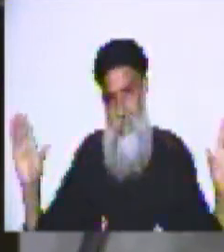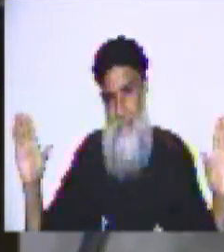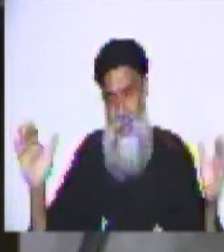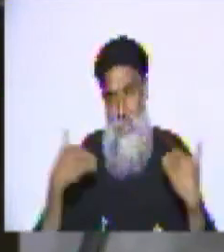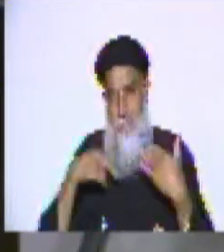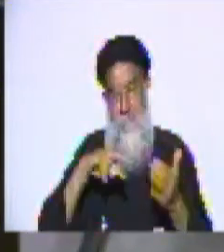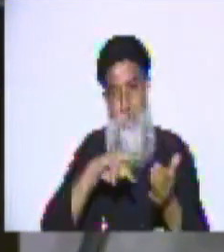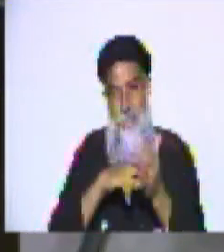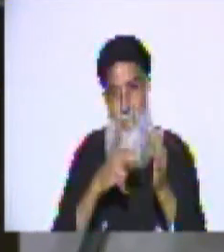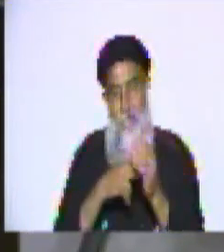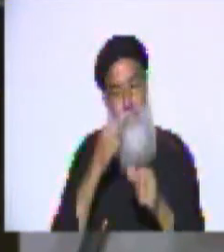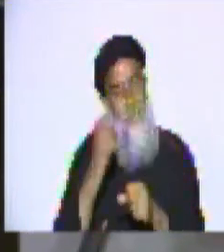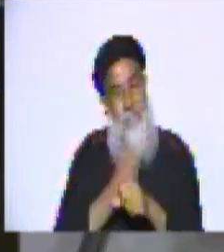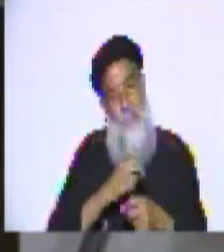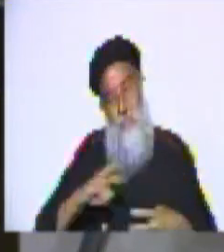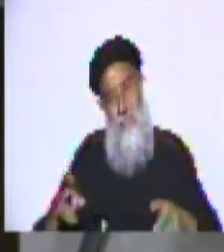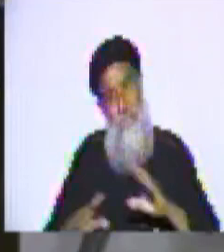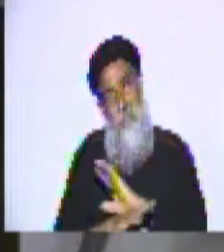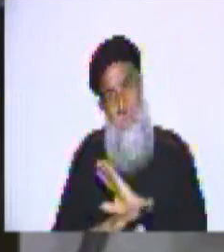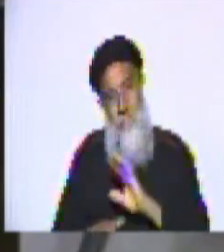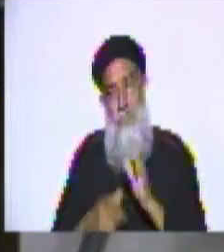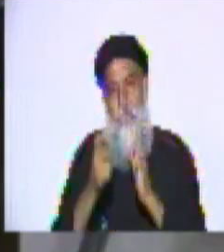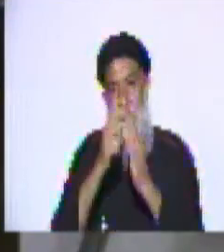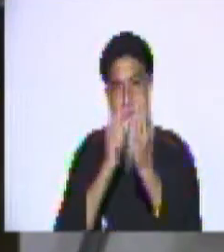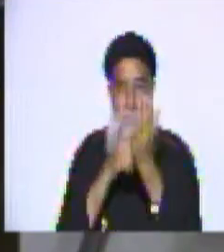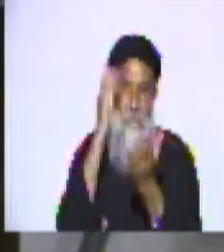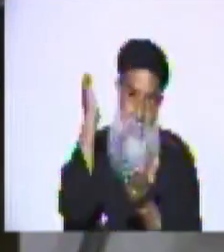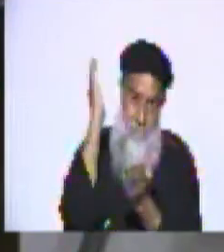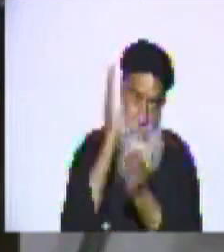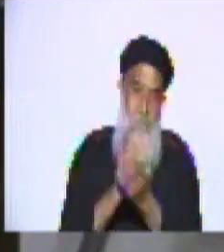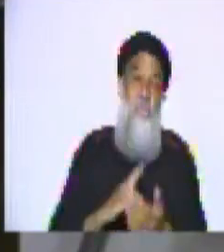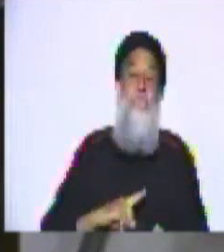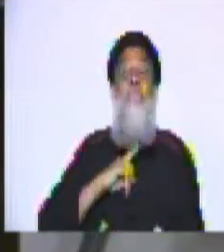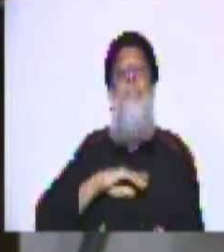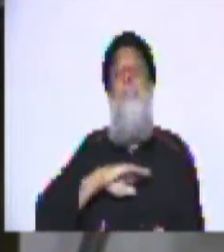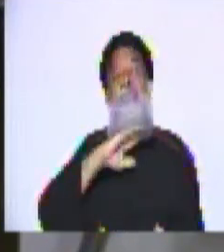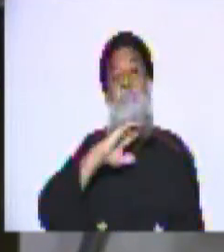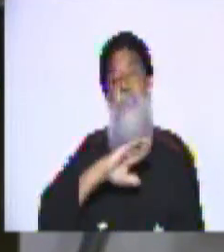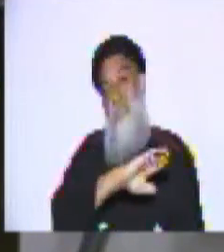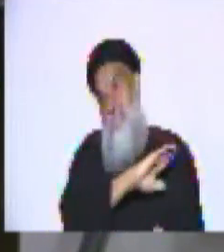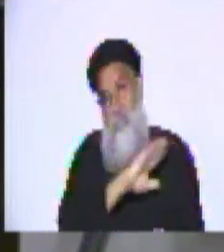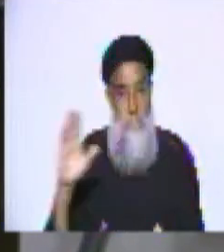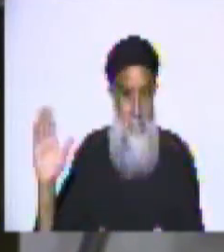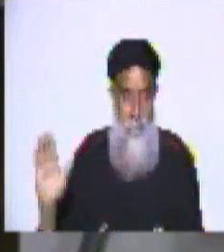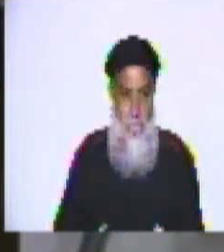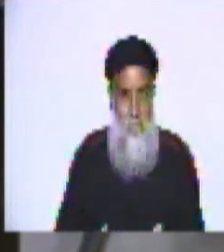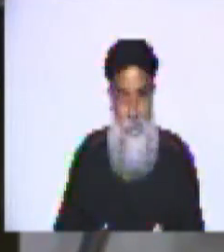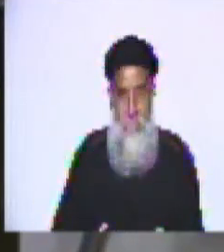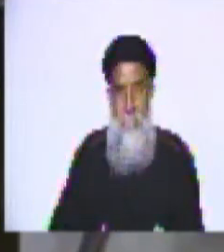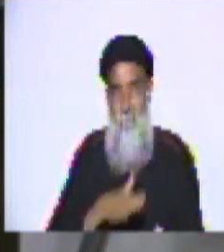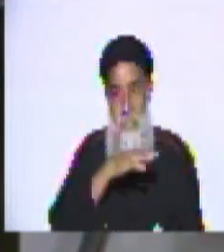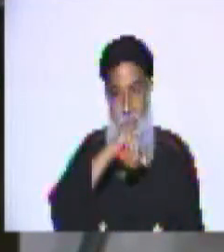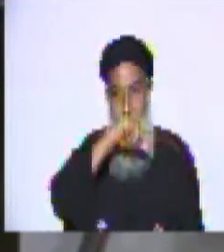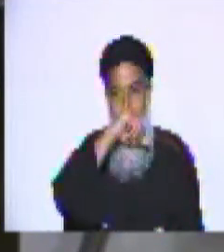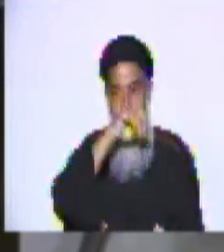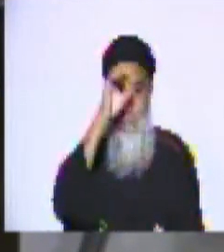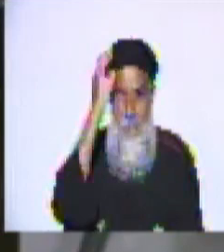له عمل آخر، مكرس تكريسا كاملا زي الكاهن